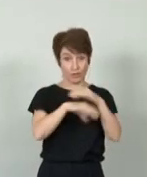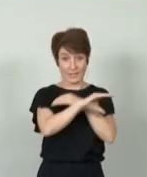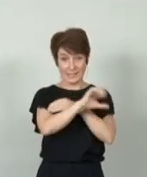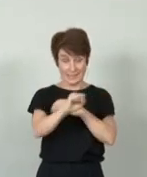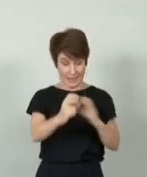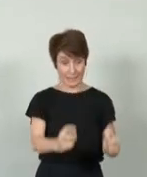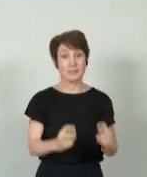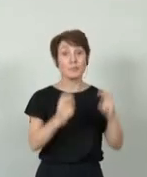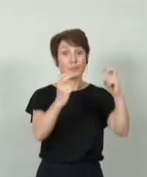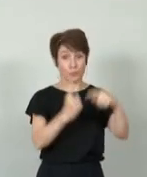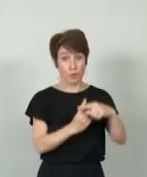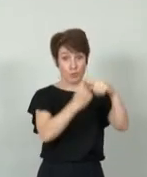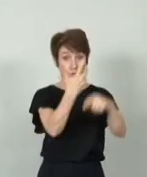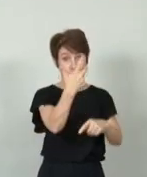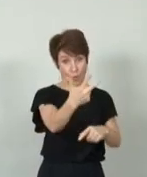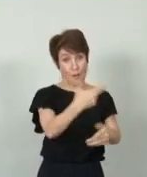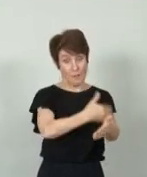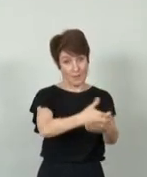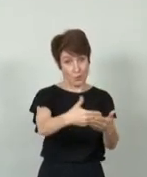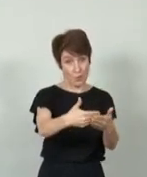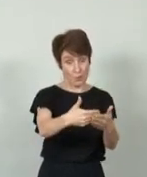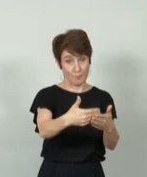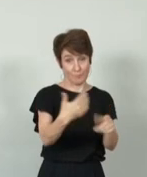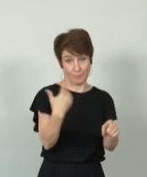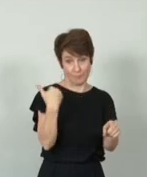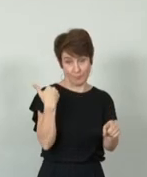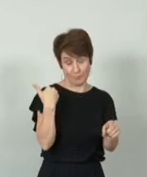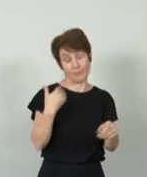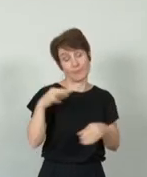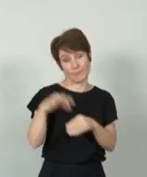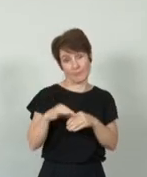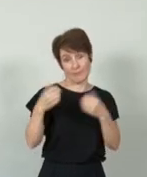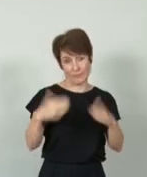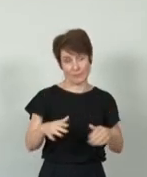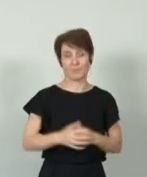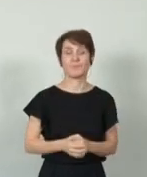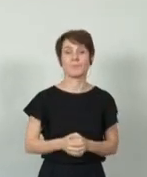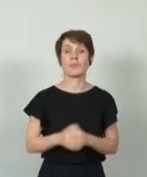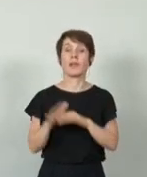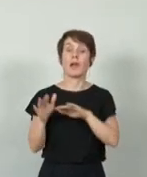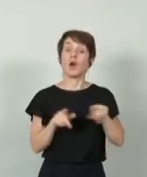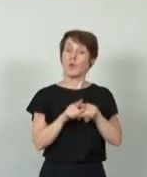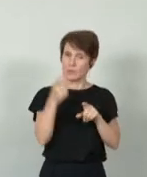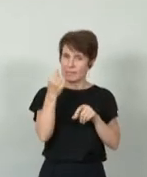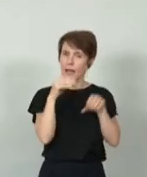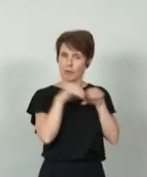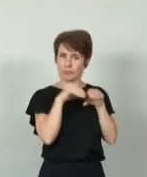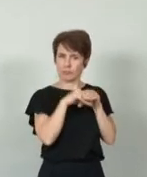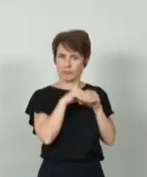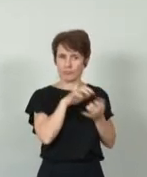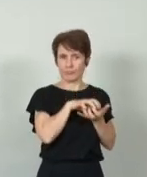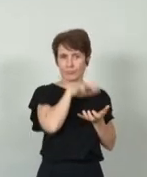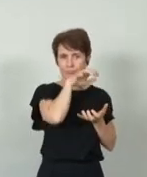millions d'augmentation qui ont été décidées et puis des provisions aussi qui